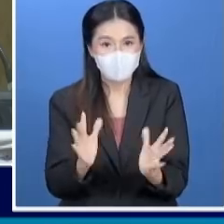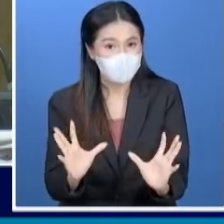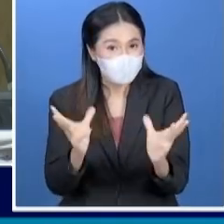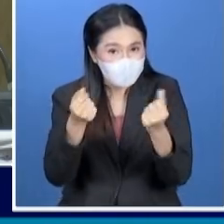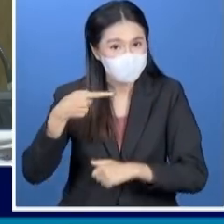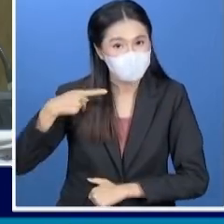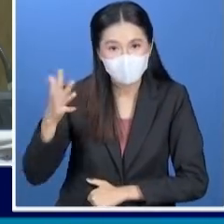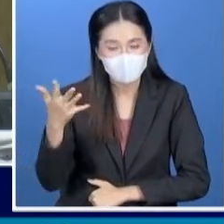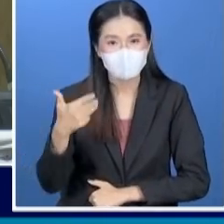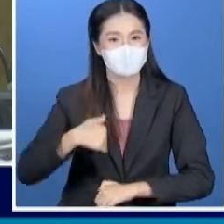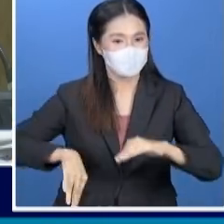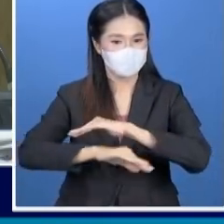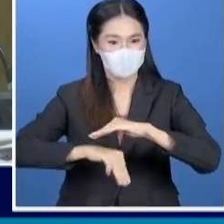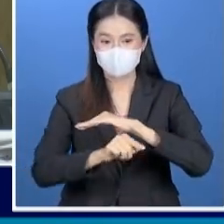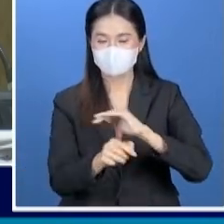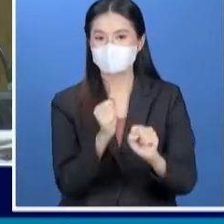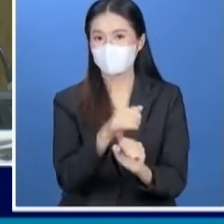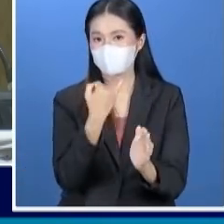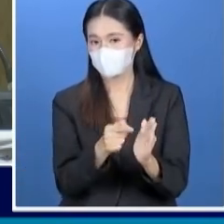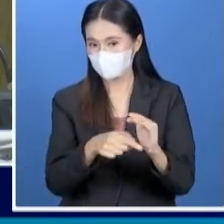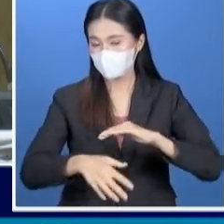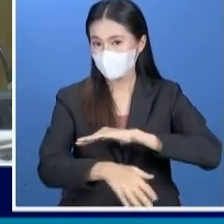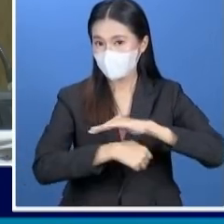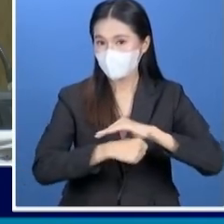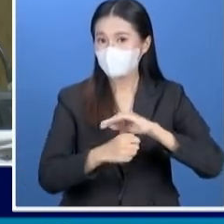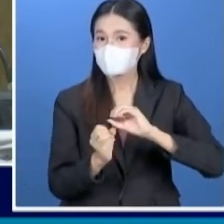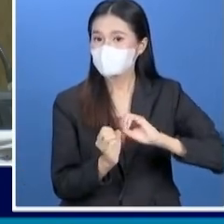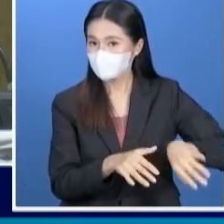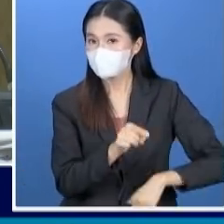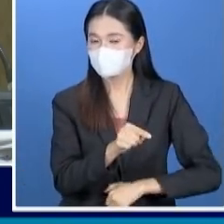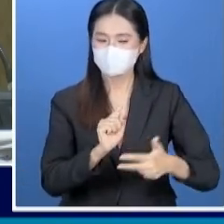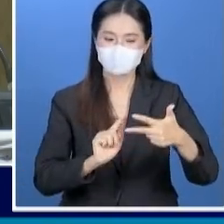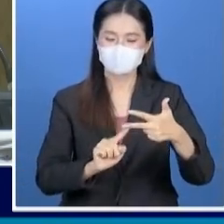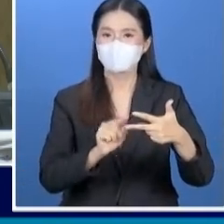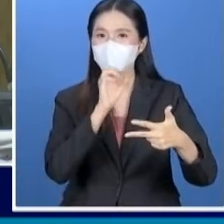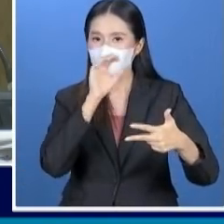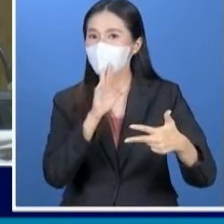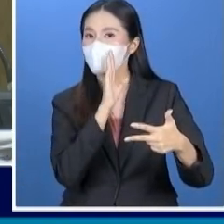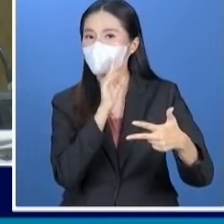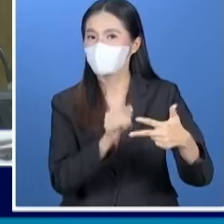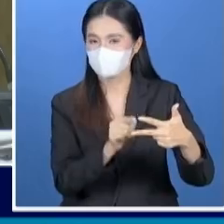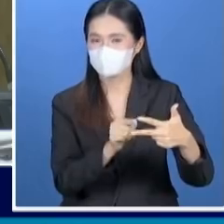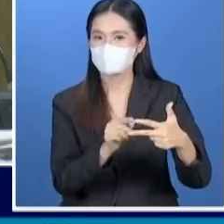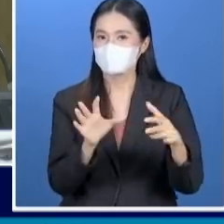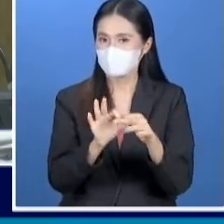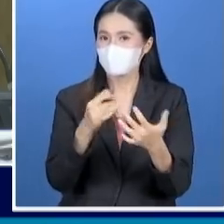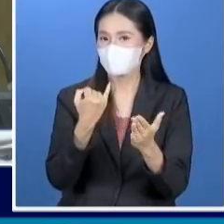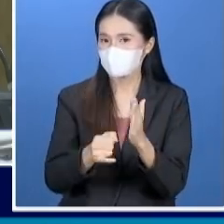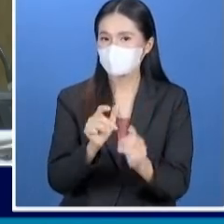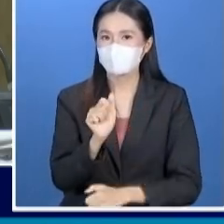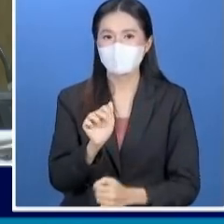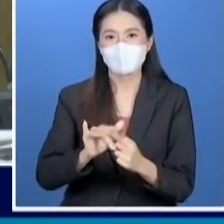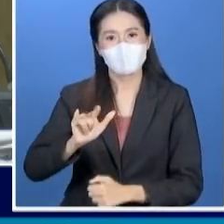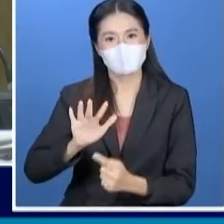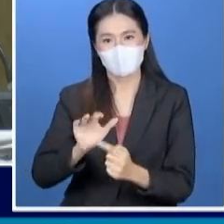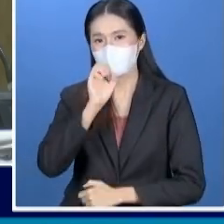รือไร้ประโยชน์ซึ่งพยานหลักฐานในการกระทำผิด 2. แจ้งข้อความอันเป็นเท็จเกี่ยวกับความผิดอาญาแก่